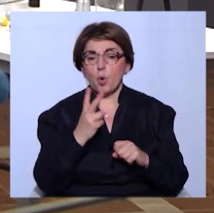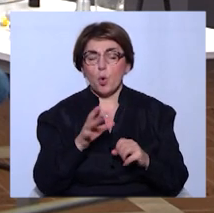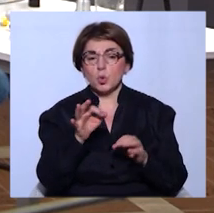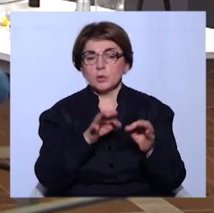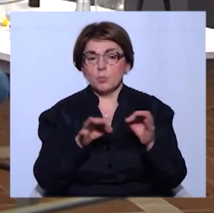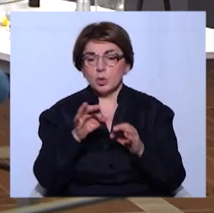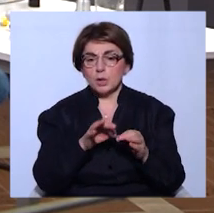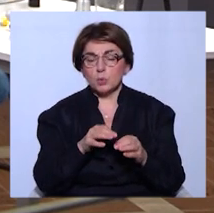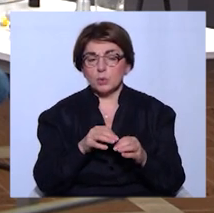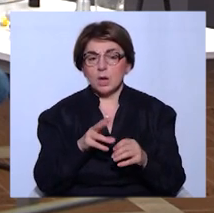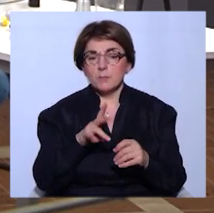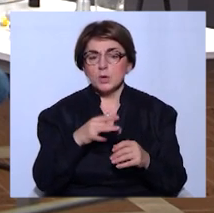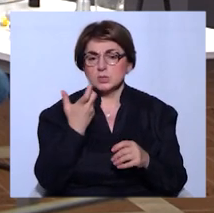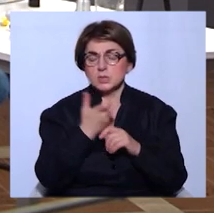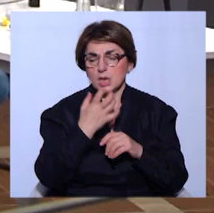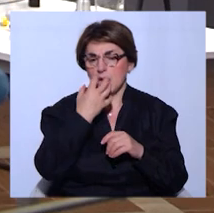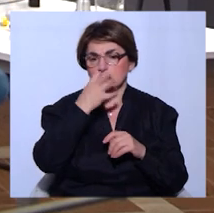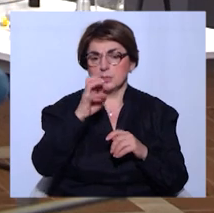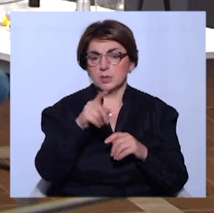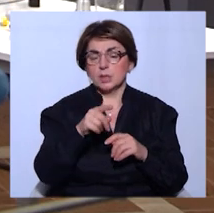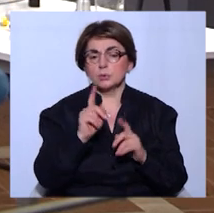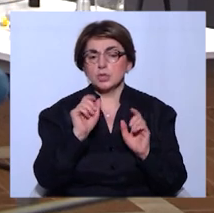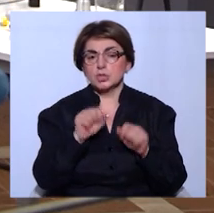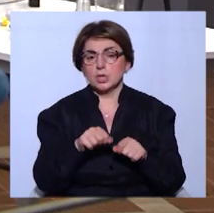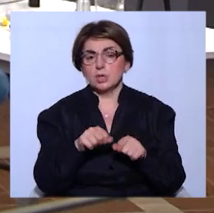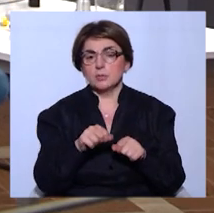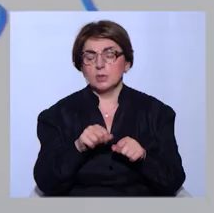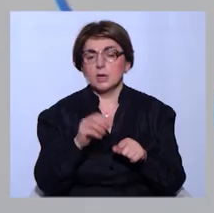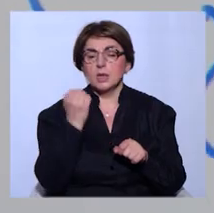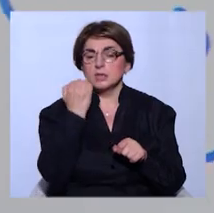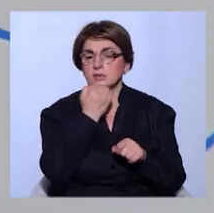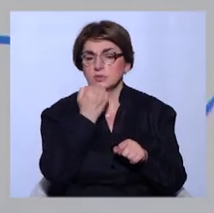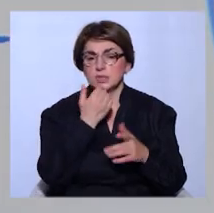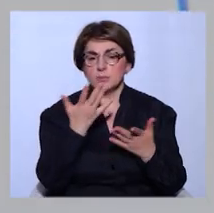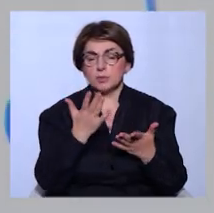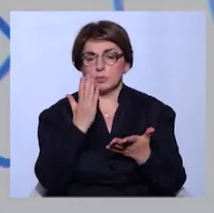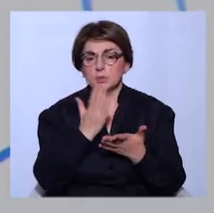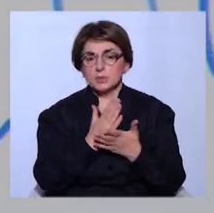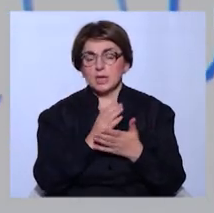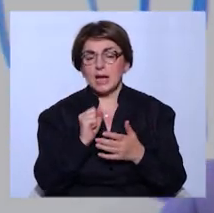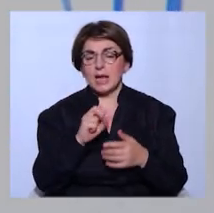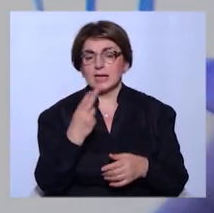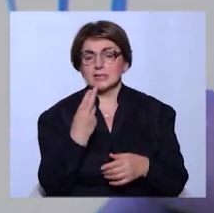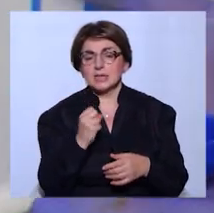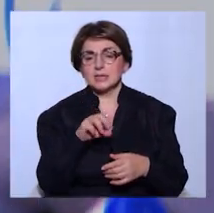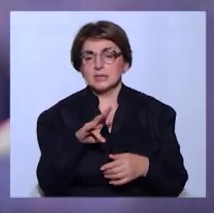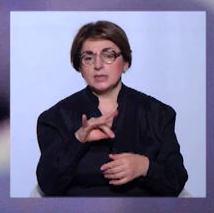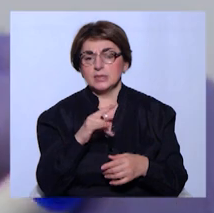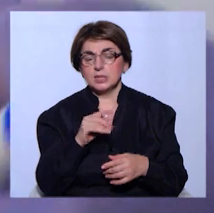მოლეკულა მეთანიდან მაღალ ტემპერატურაზე, ესეც რა თქმა უნდა ნივთიერება, რომელიც არის აცეტილენი,